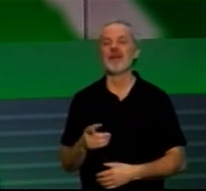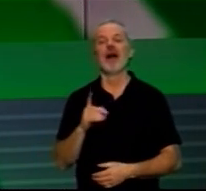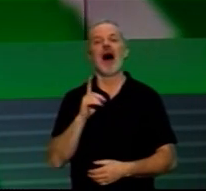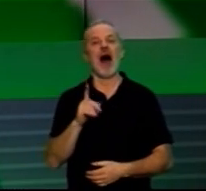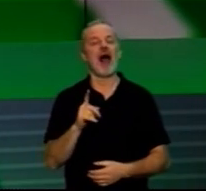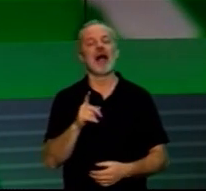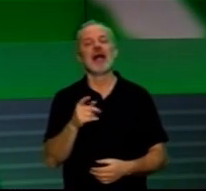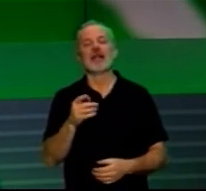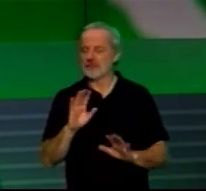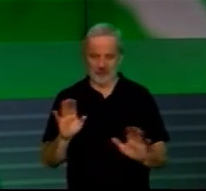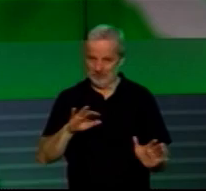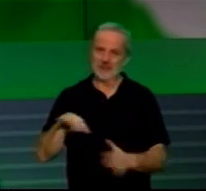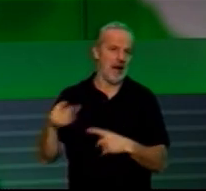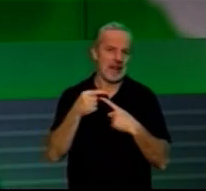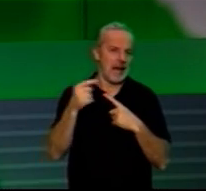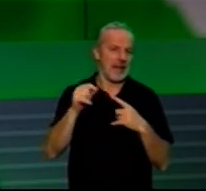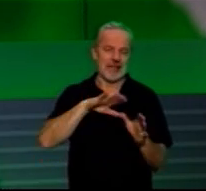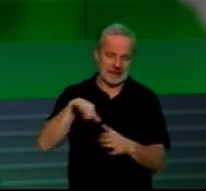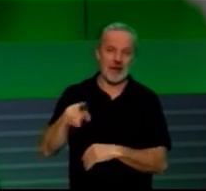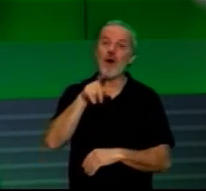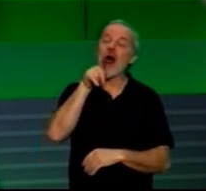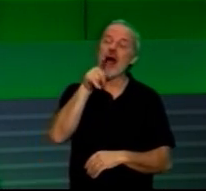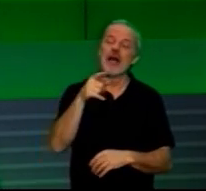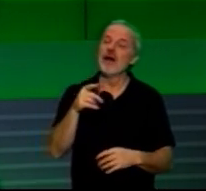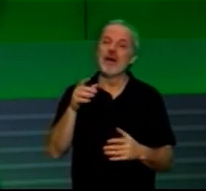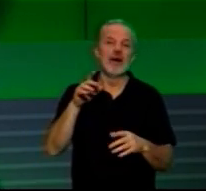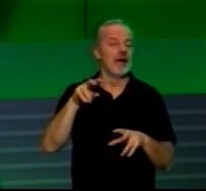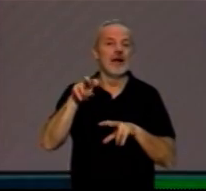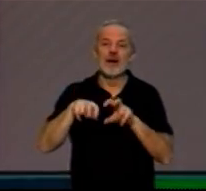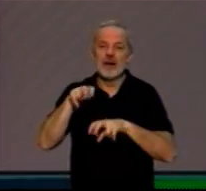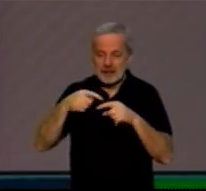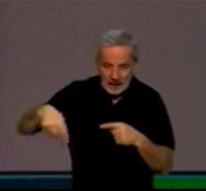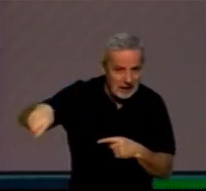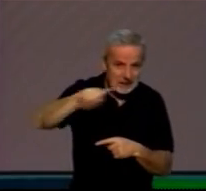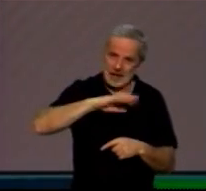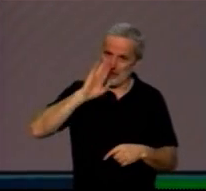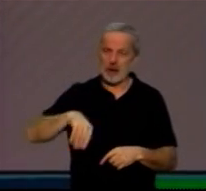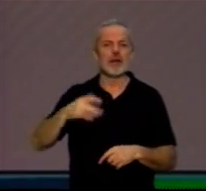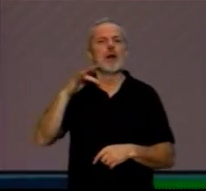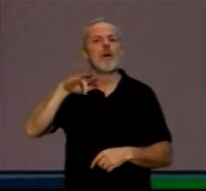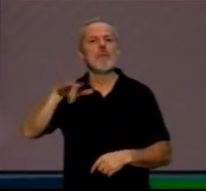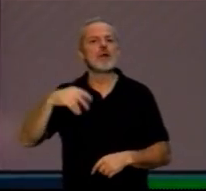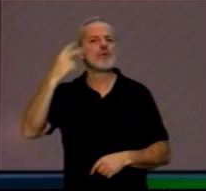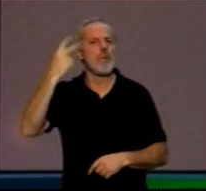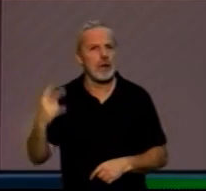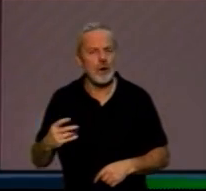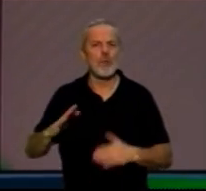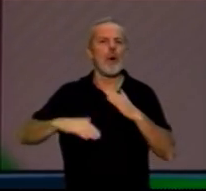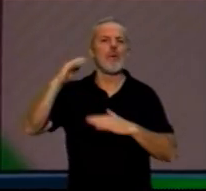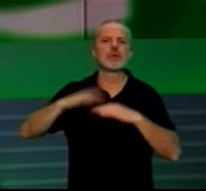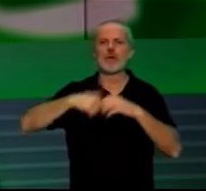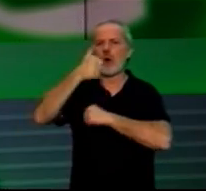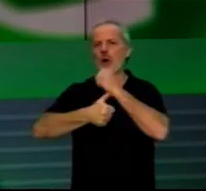To znamená, vy, když trénujete, tak v Brně na oválu, který přesně v 80. letech byl moderní,